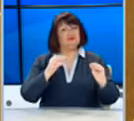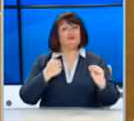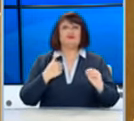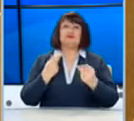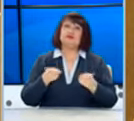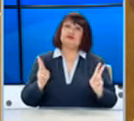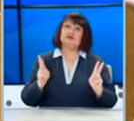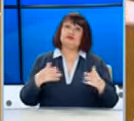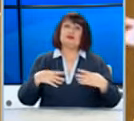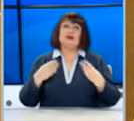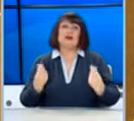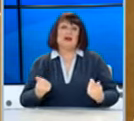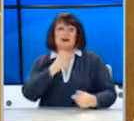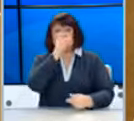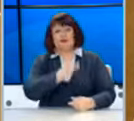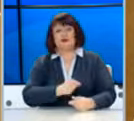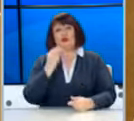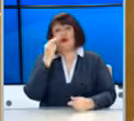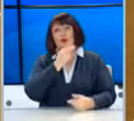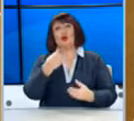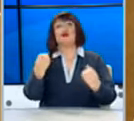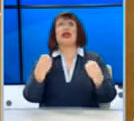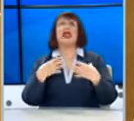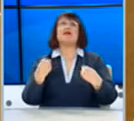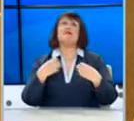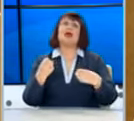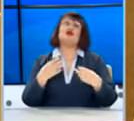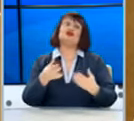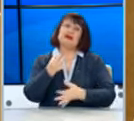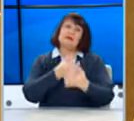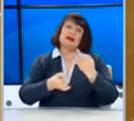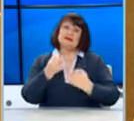η ευγένεια του κύριου Μητσοτάκη, να μας ενημερώσει κιόλας